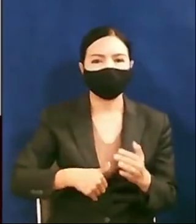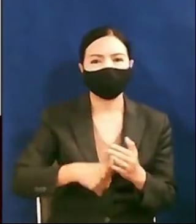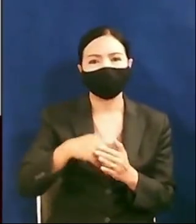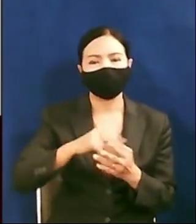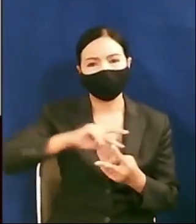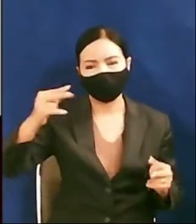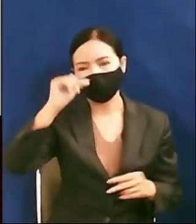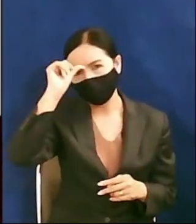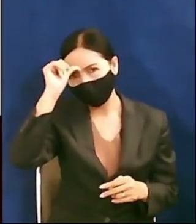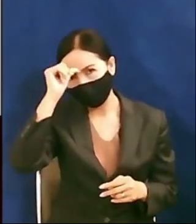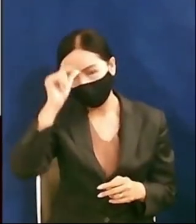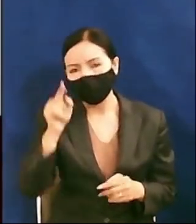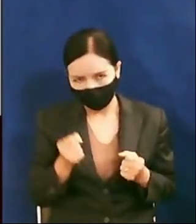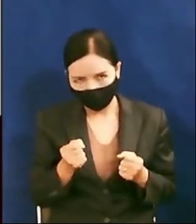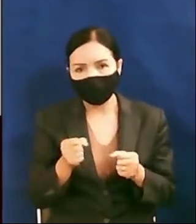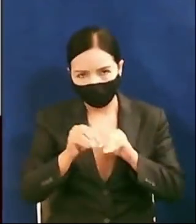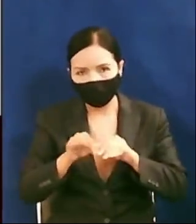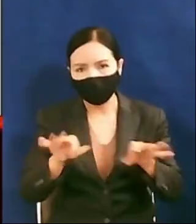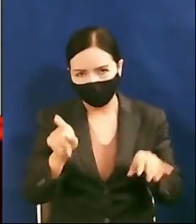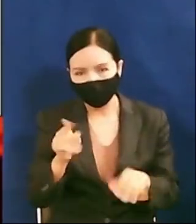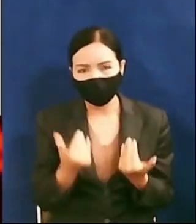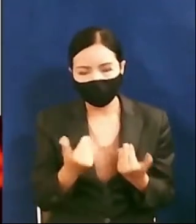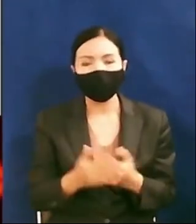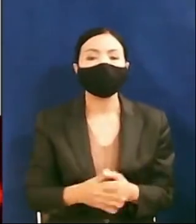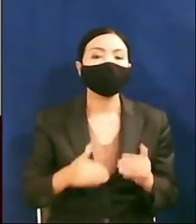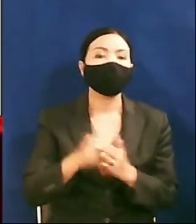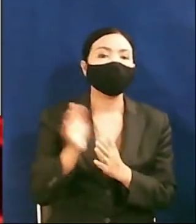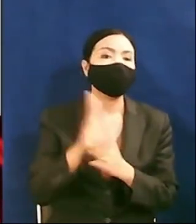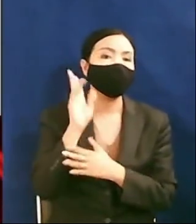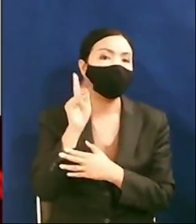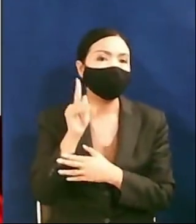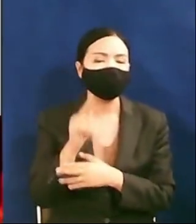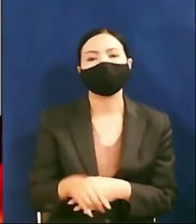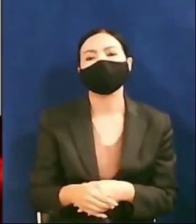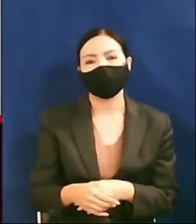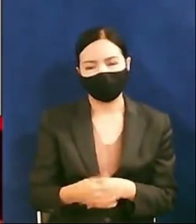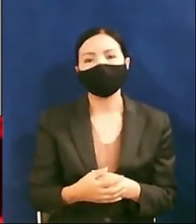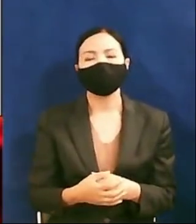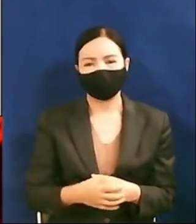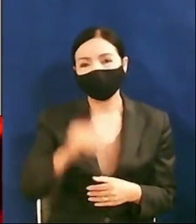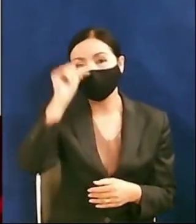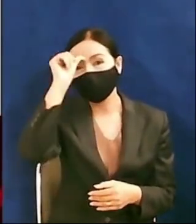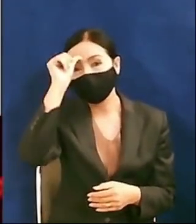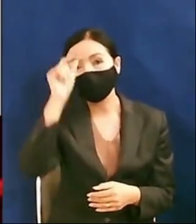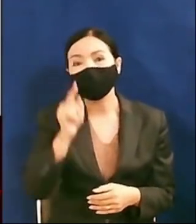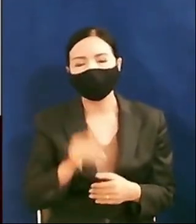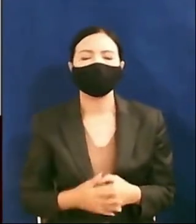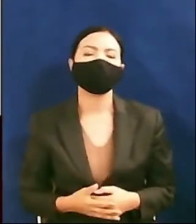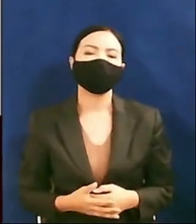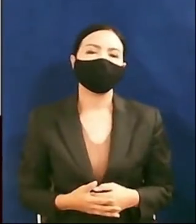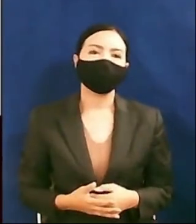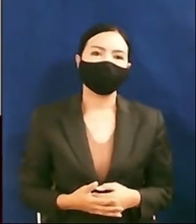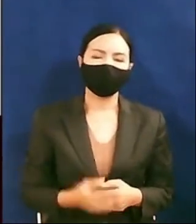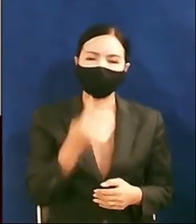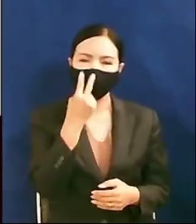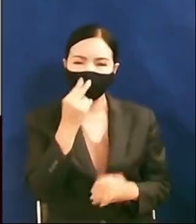พันธุ์อินเดียซึ่งกำลังระบาดนะครับส่วนที่เป็นสีเขียวก็คือสายพันธุ์เดลต้านะครับถ้าเราหากดูสัดส่วนของการระบาดเราจะเห็น